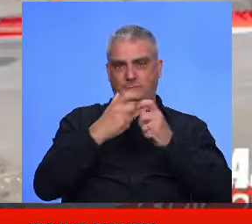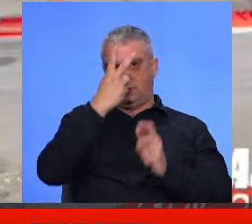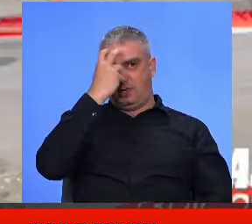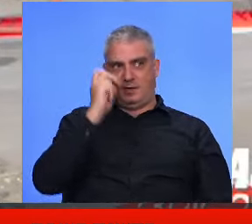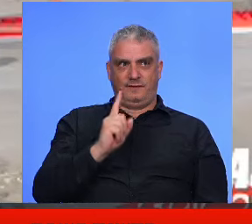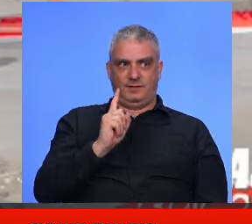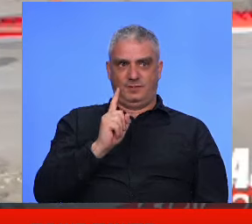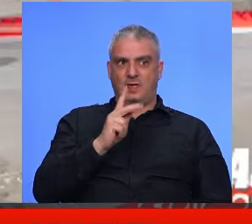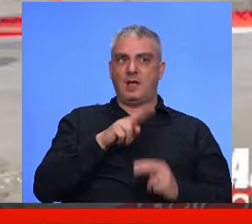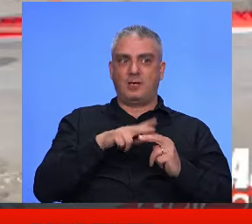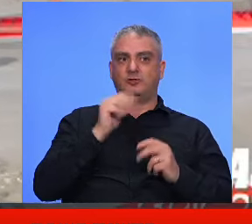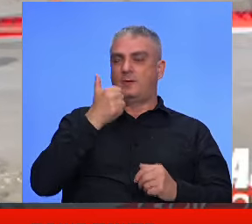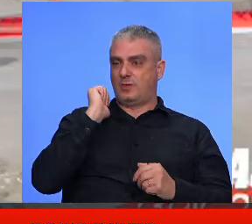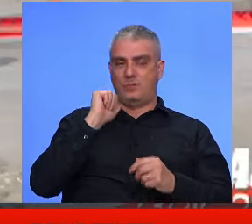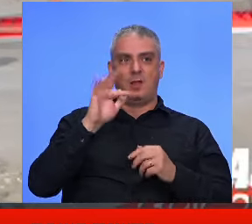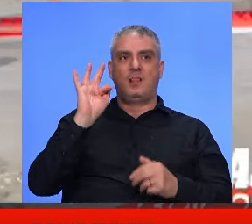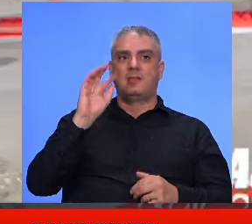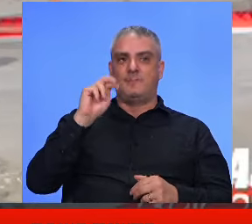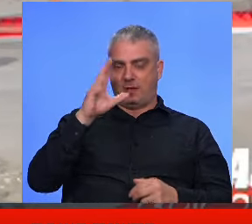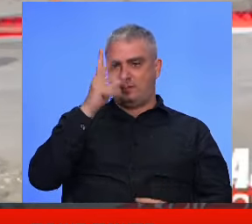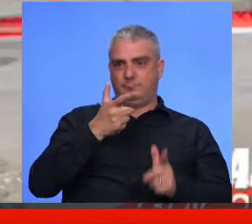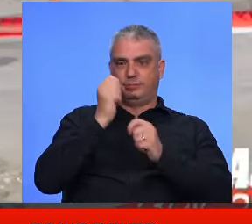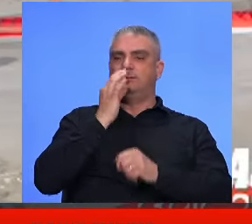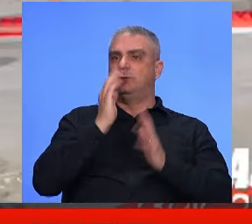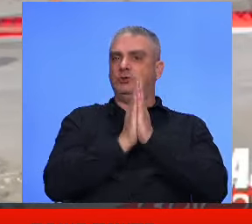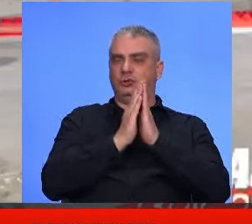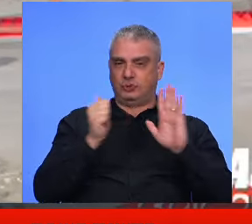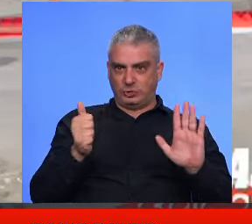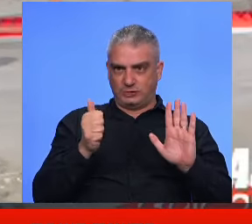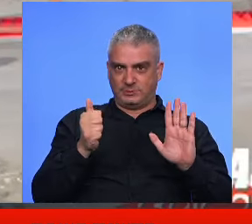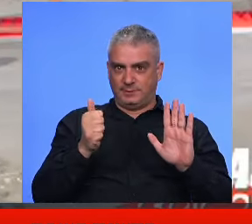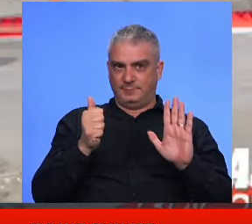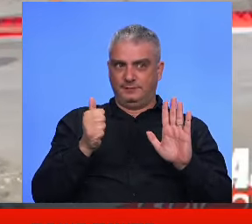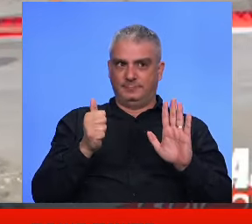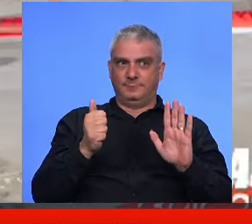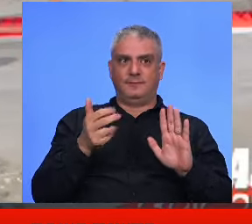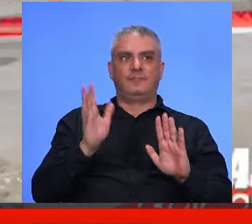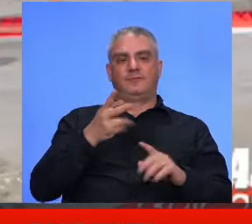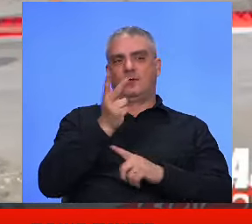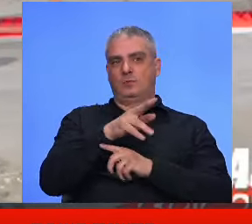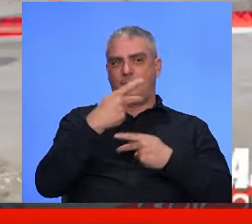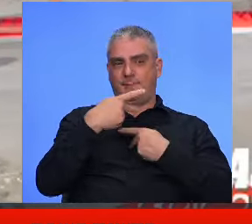הערבי, לאחר שגם אתמול בעיר תמרה נורה צעיר בן 16 ומותו נקבע בבית חולים